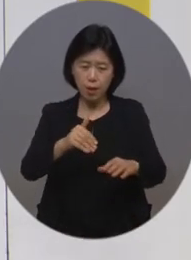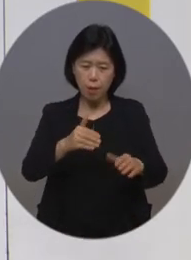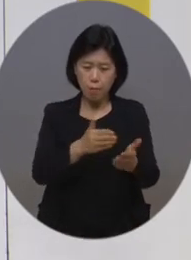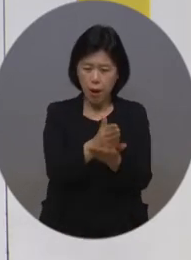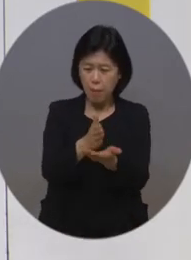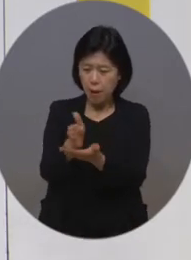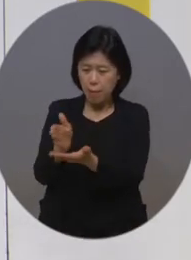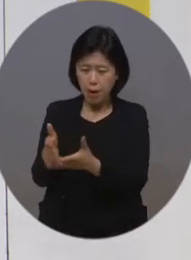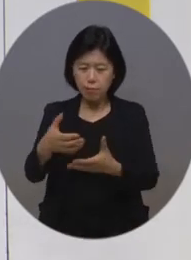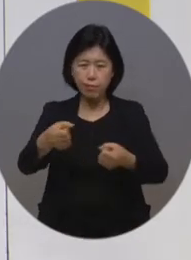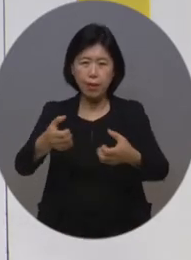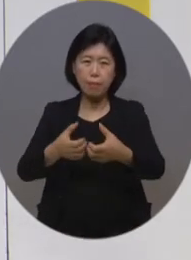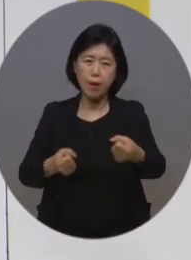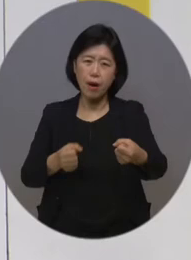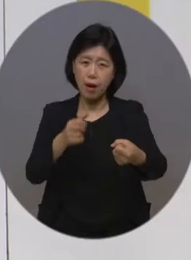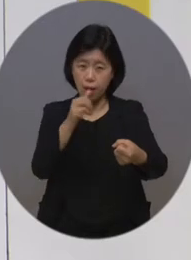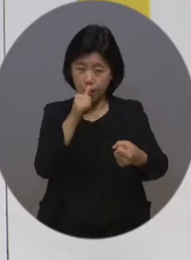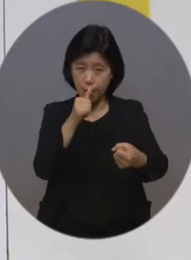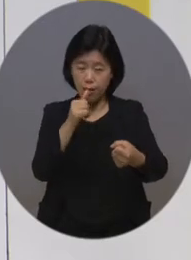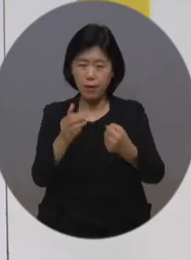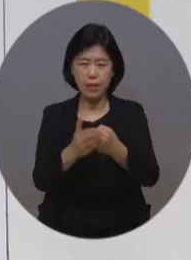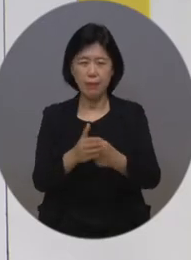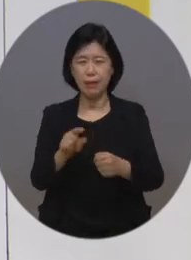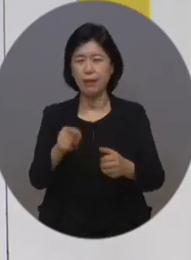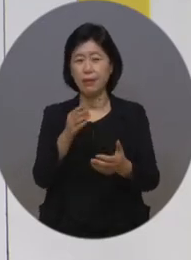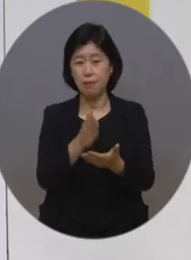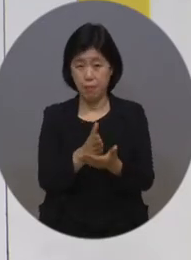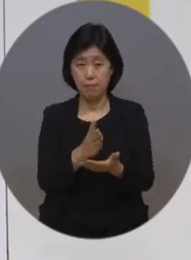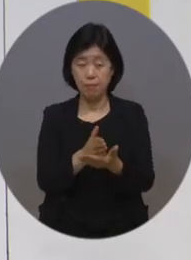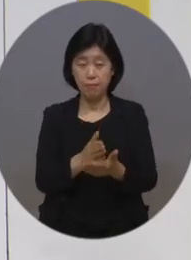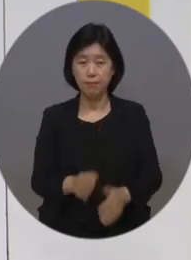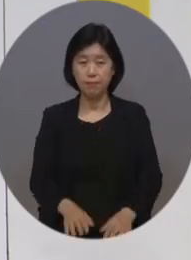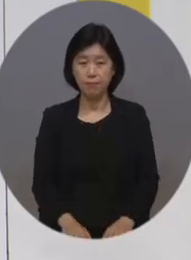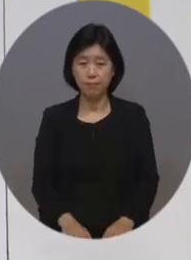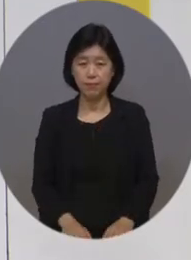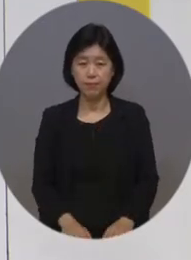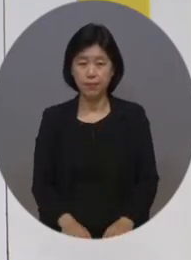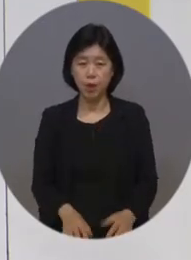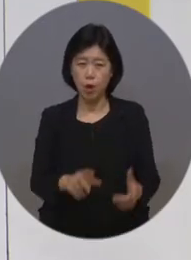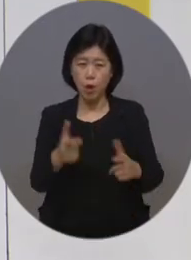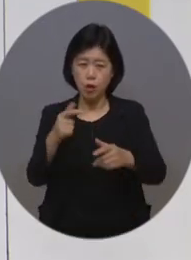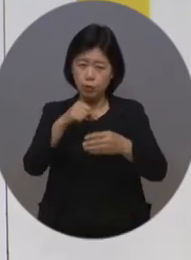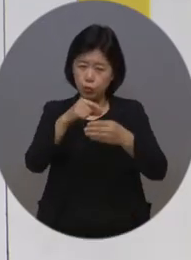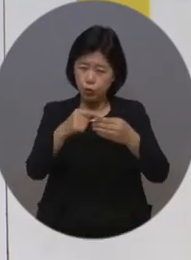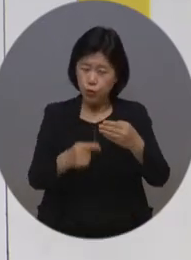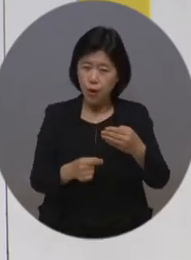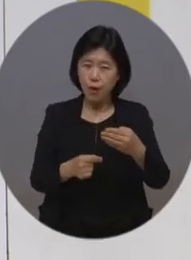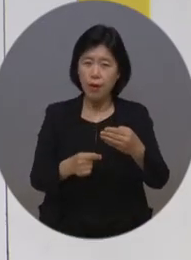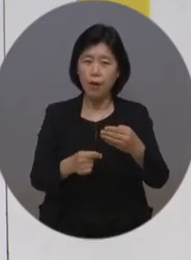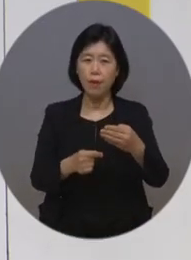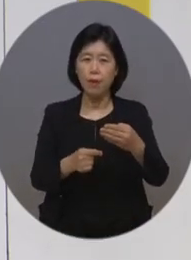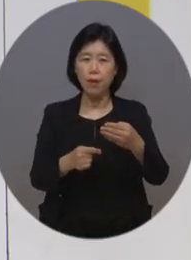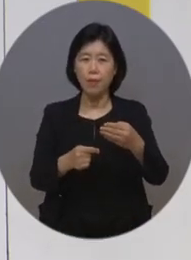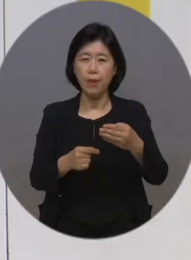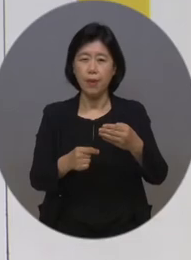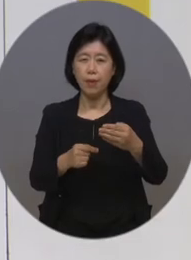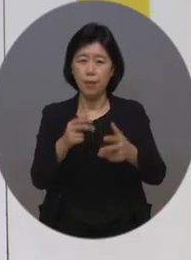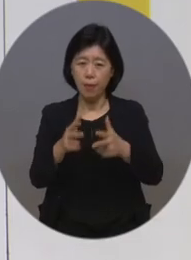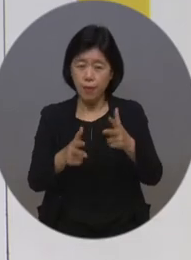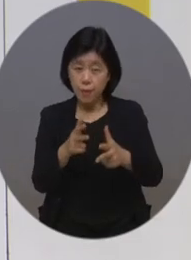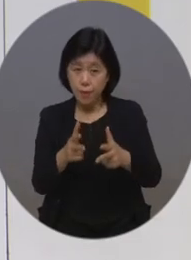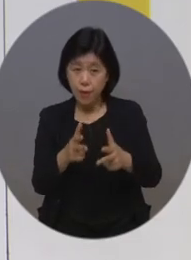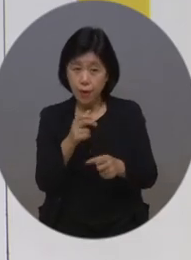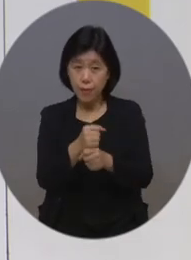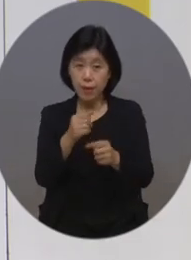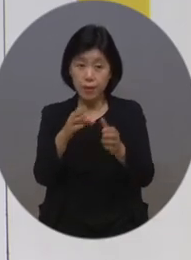이런 시설이나 어 이런 그 개별적인 단편적인 프로그램이나 관공서 이게 아니라 4 장애인들이